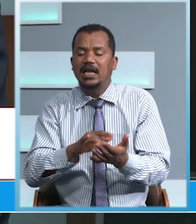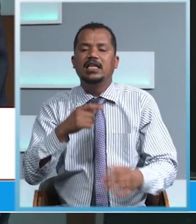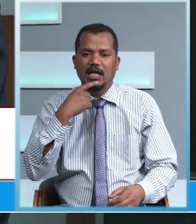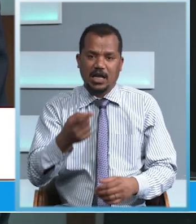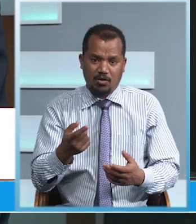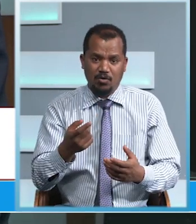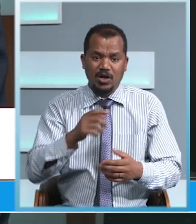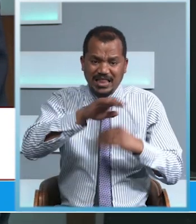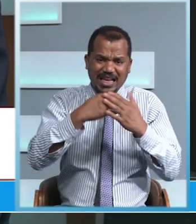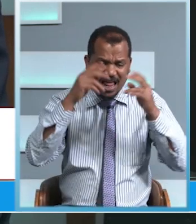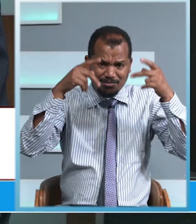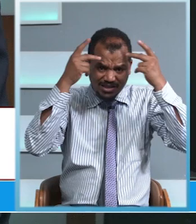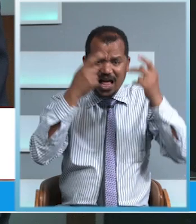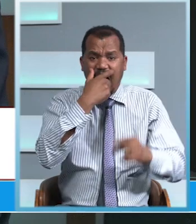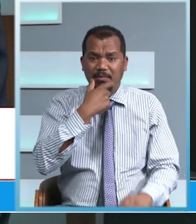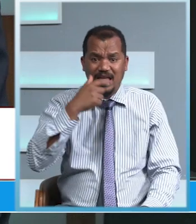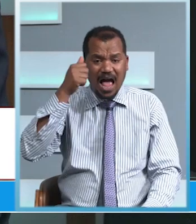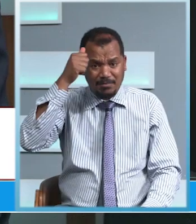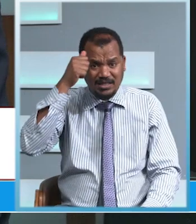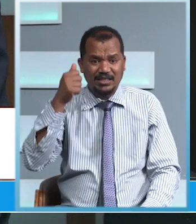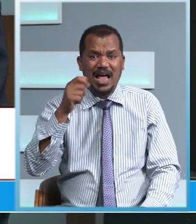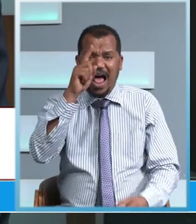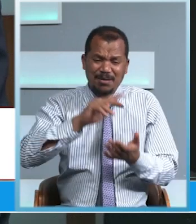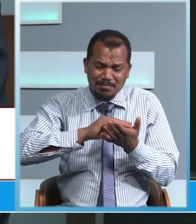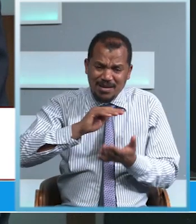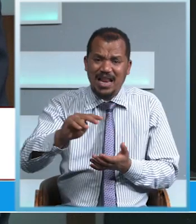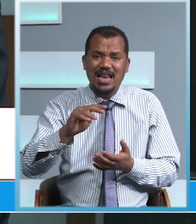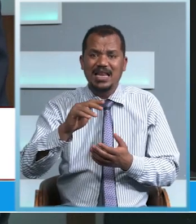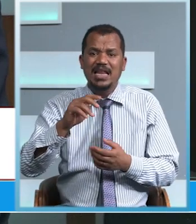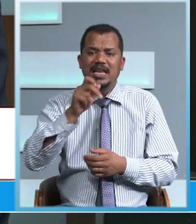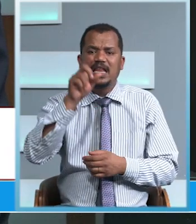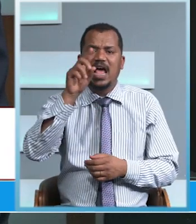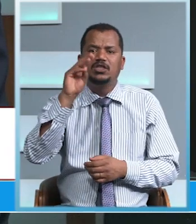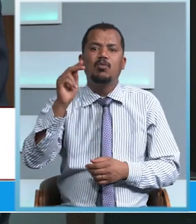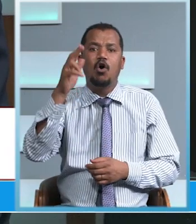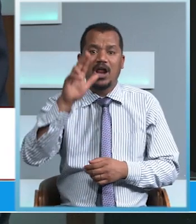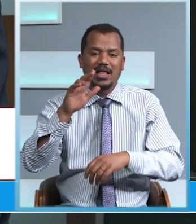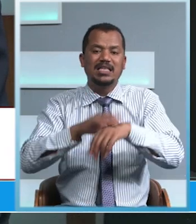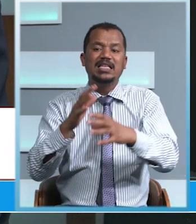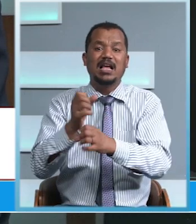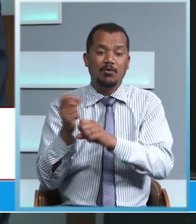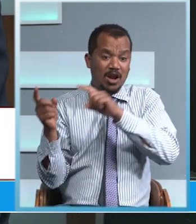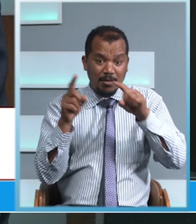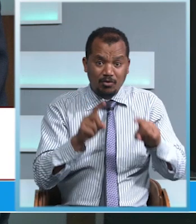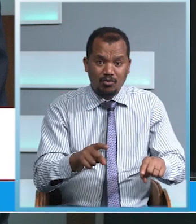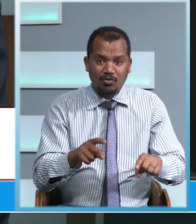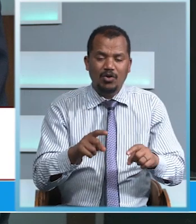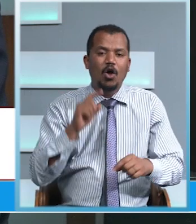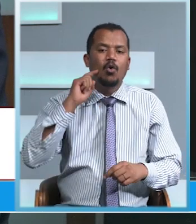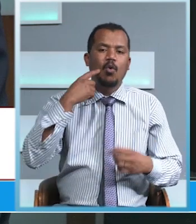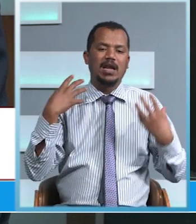ግብሮች መካከል ይጠቀሳሉ። ጠቅላይ ሚኒስትር አብይ አህመድ የአንድ ሚሊየን የዲያስፖራ ሀገር ቤት ጉዞ ጥሪ ተቀብለው